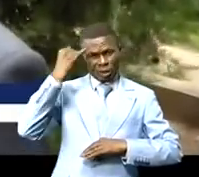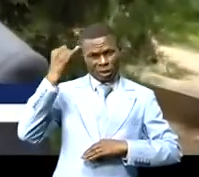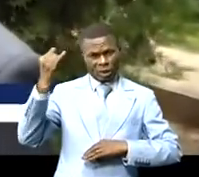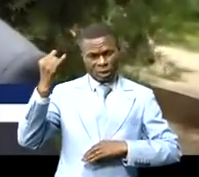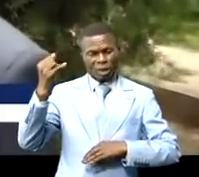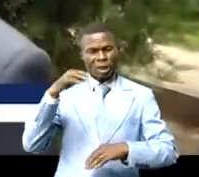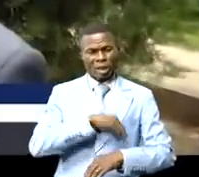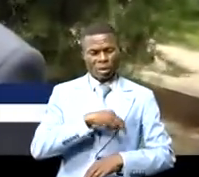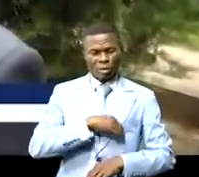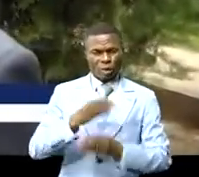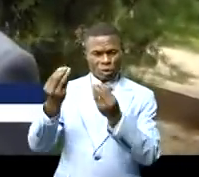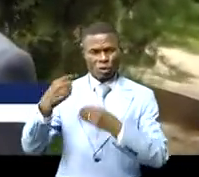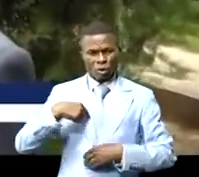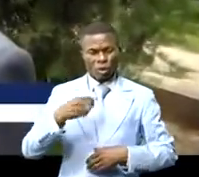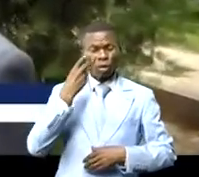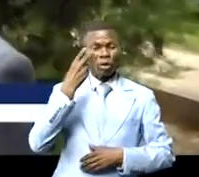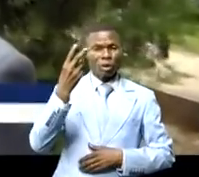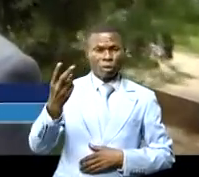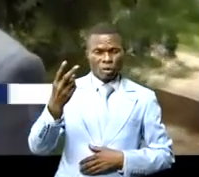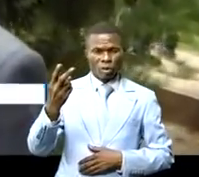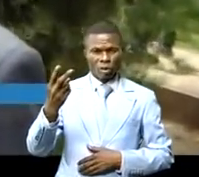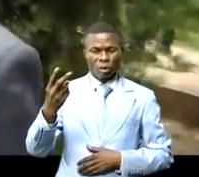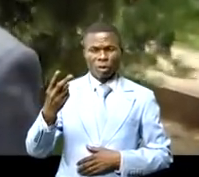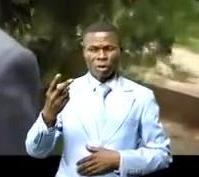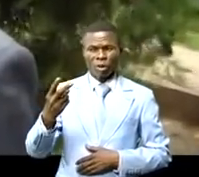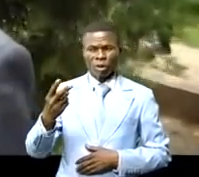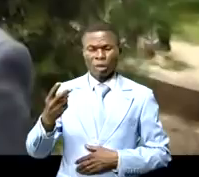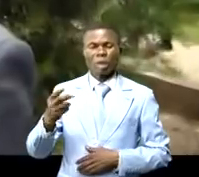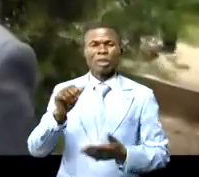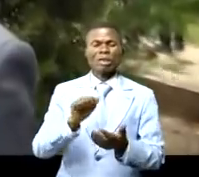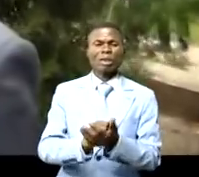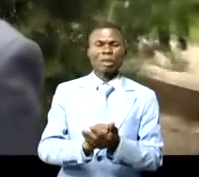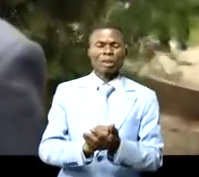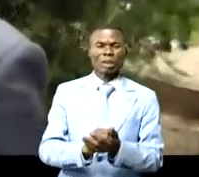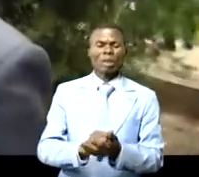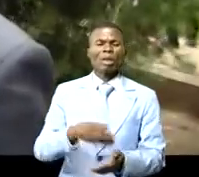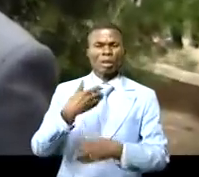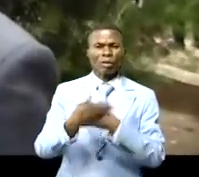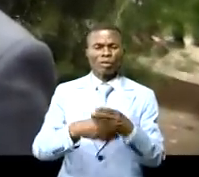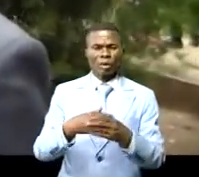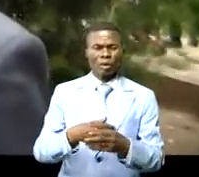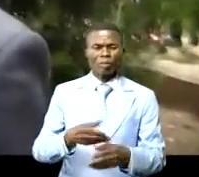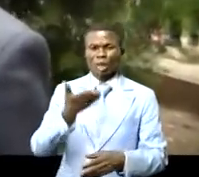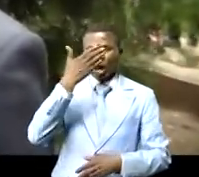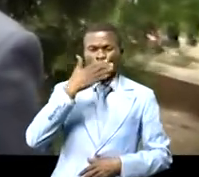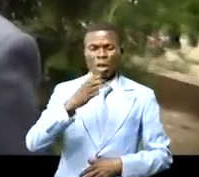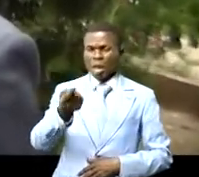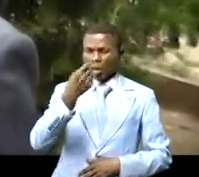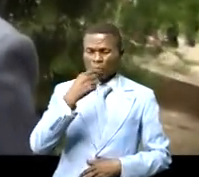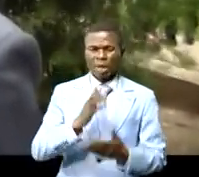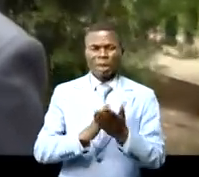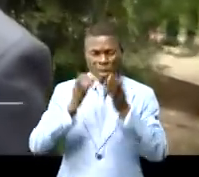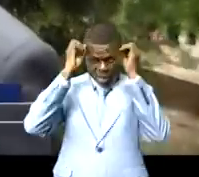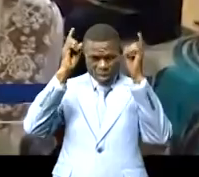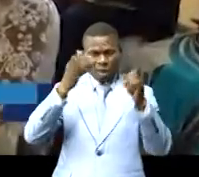de la mission et de la vision de l'IME, qui est celle d'assurer des soins de santé et une éducation